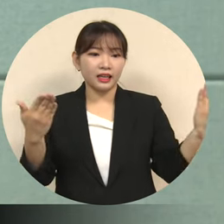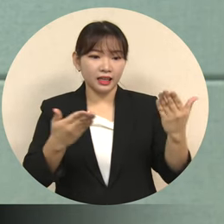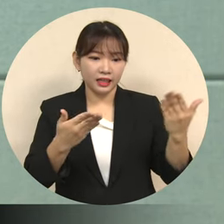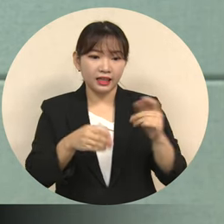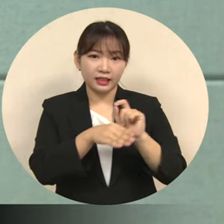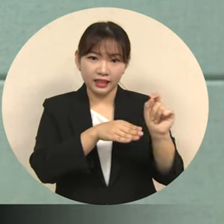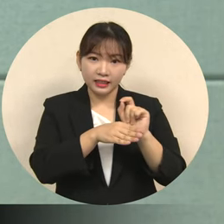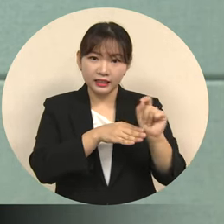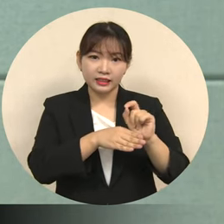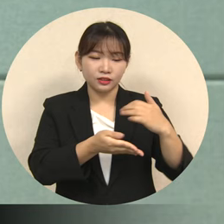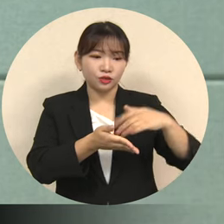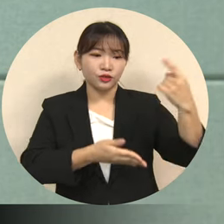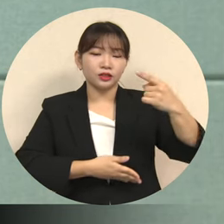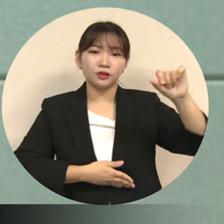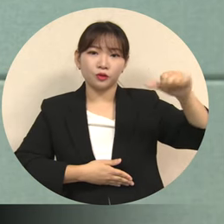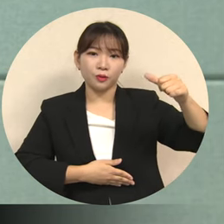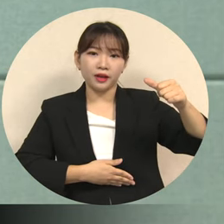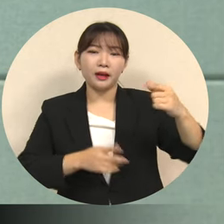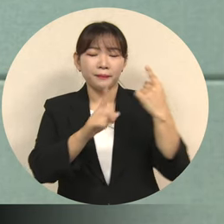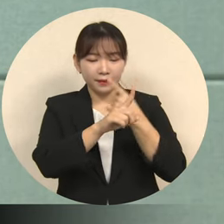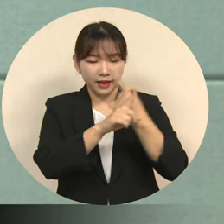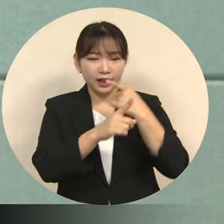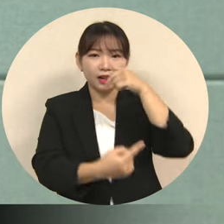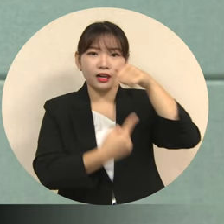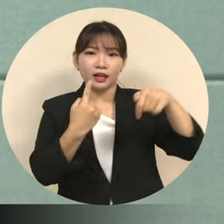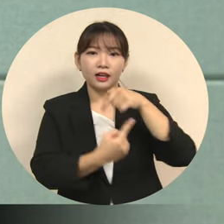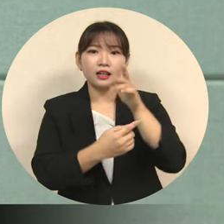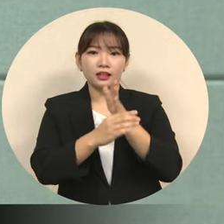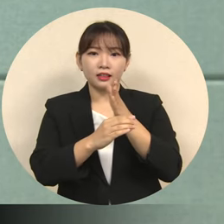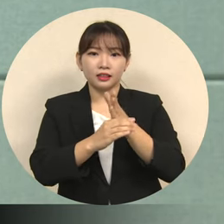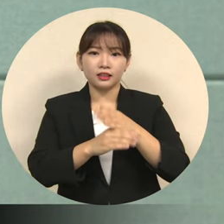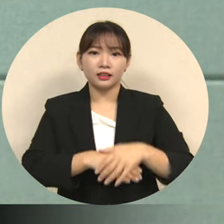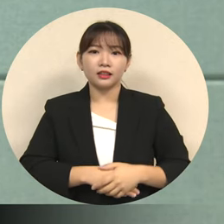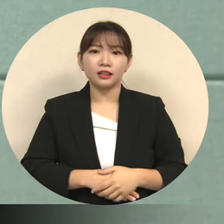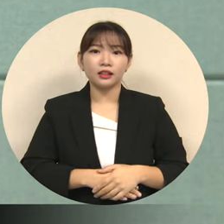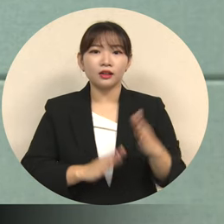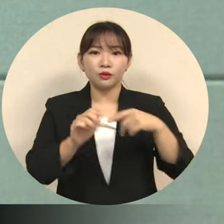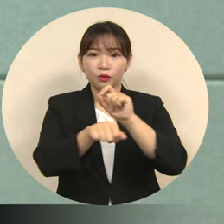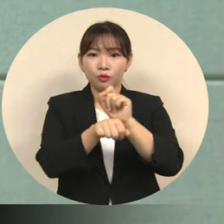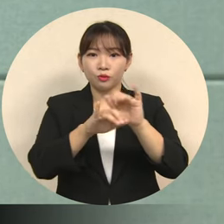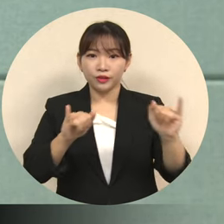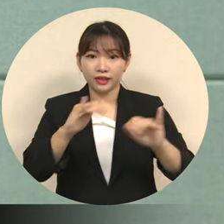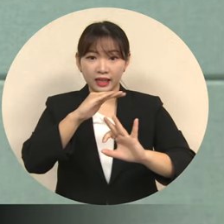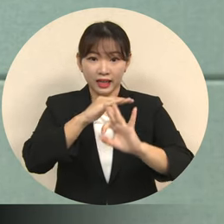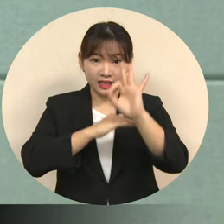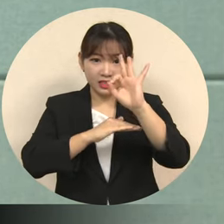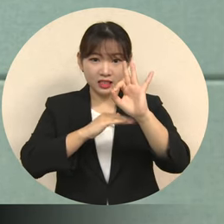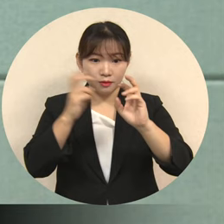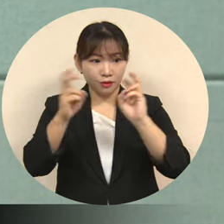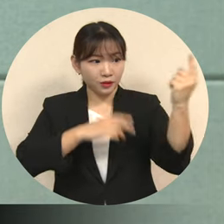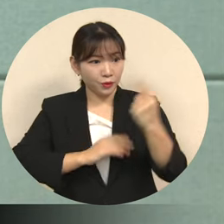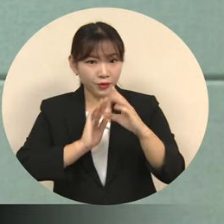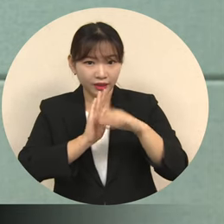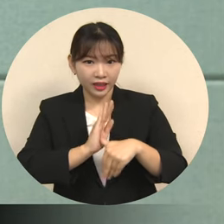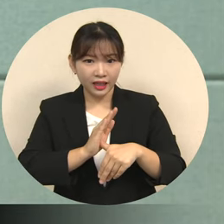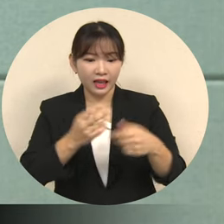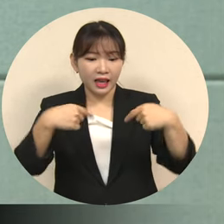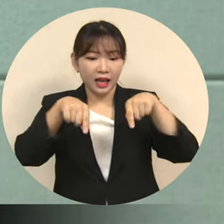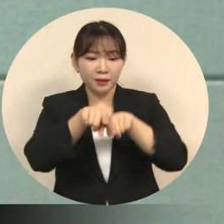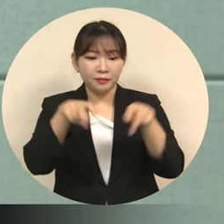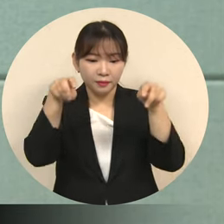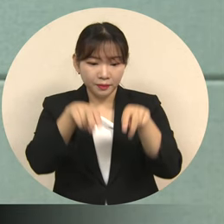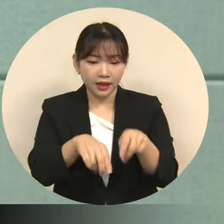택시 1,500대가 매일 운행하고 있으며 공무원들이 출퇴근길에 카풀제를 시행하고